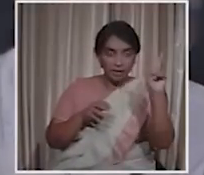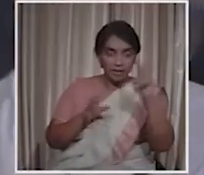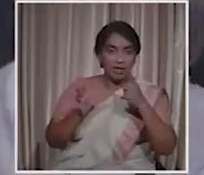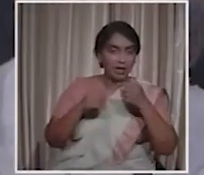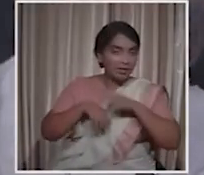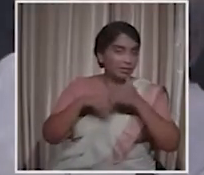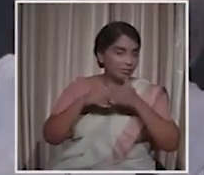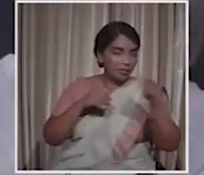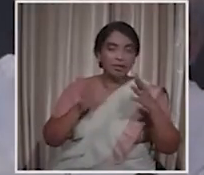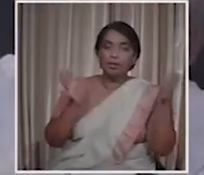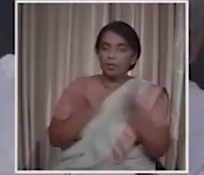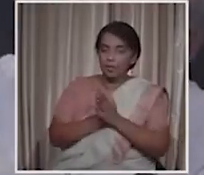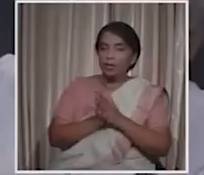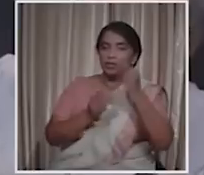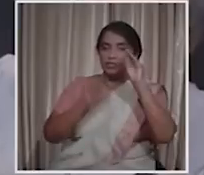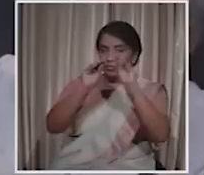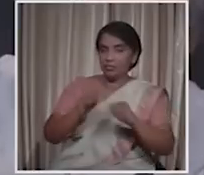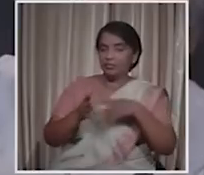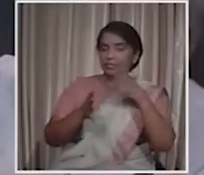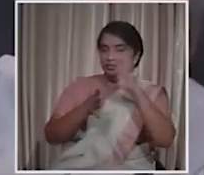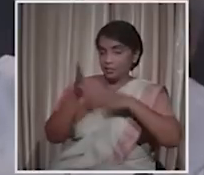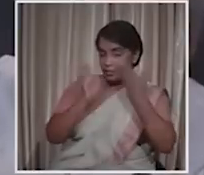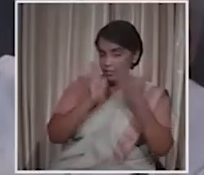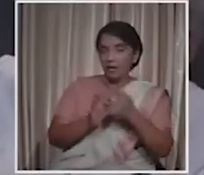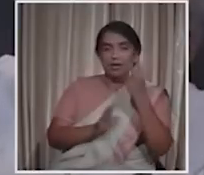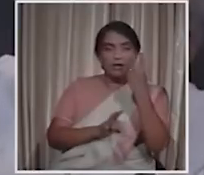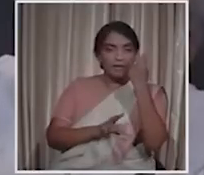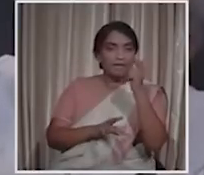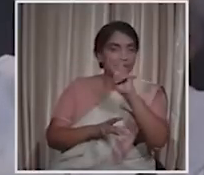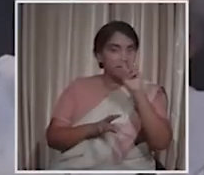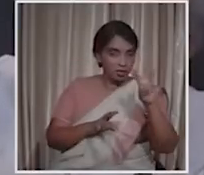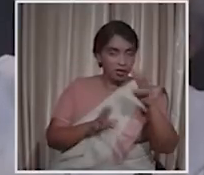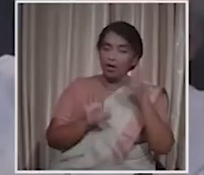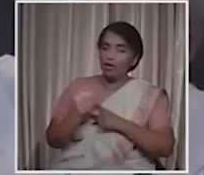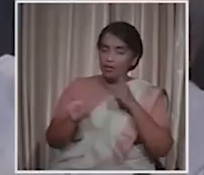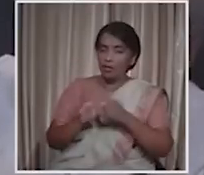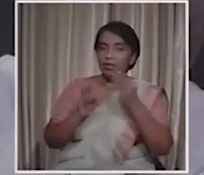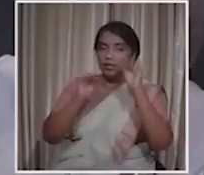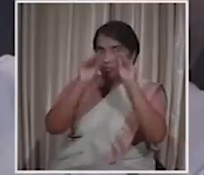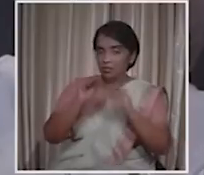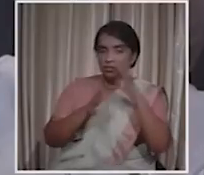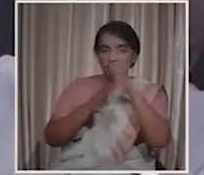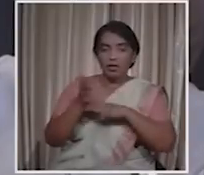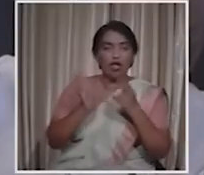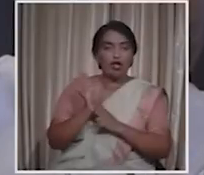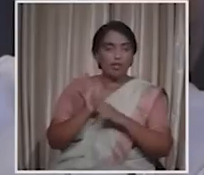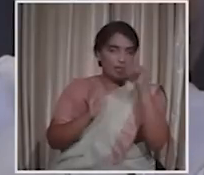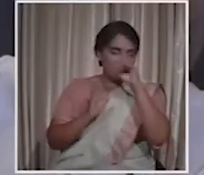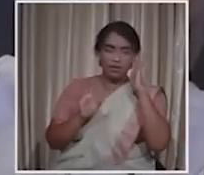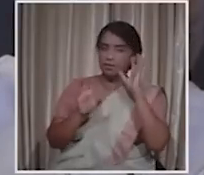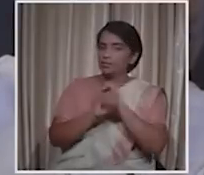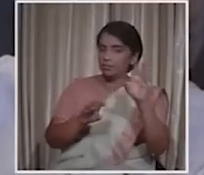සඳහා අන්තර්කාලීන ආයවැයක් අපි ඉදිරිපත් කරනවා. 2023 වසර සඳහා ආයවැය ලේඛන නොවැම්බර් මාසයේ ඉදිරිපත්